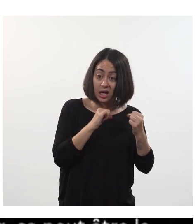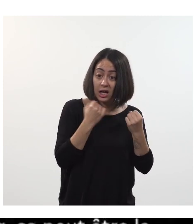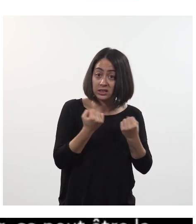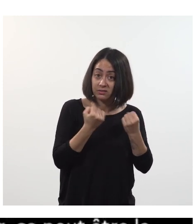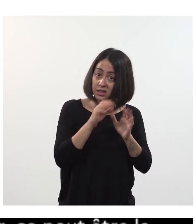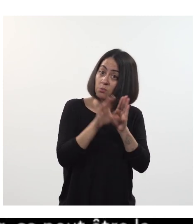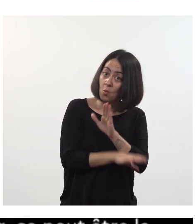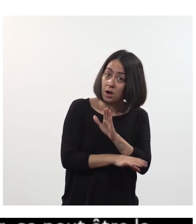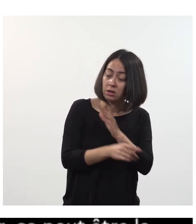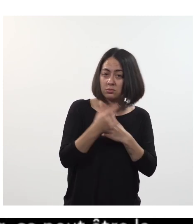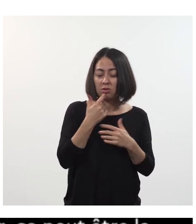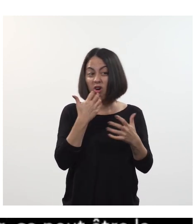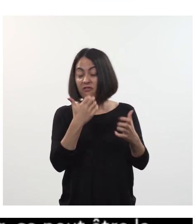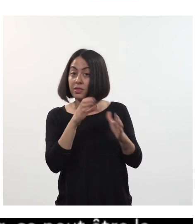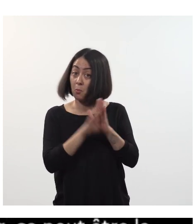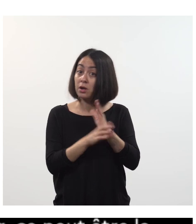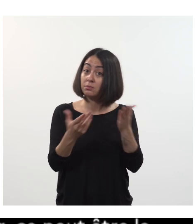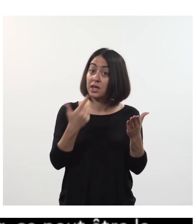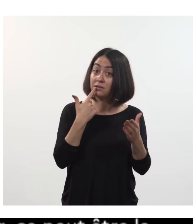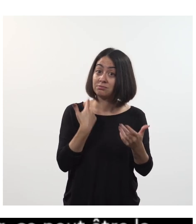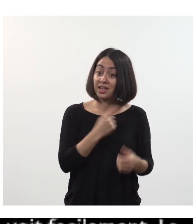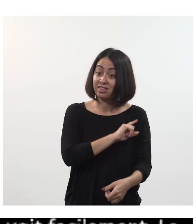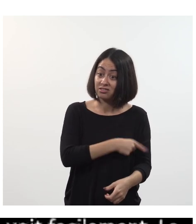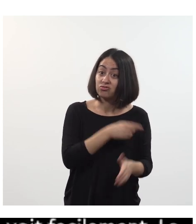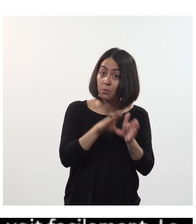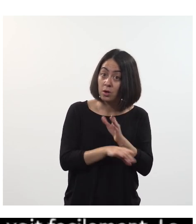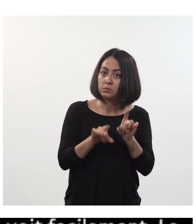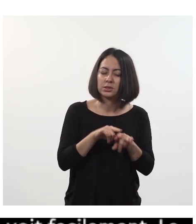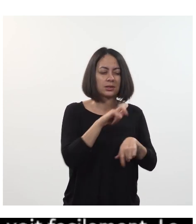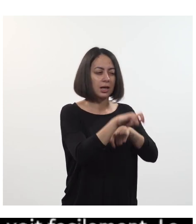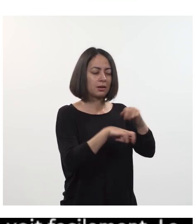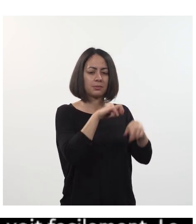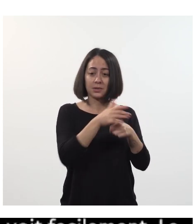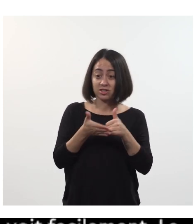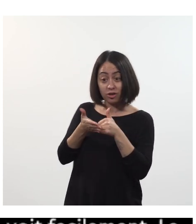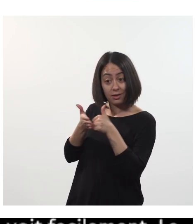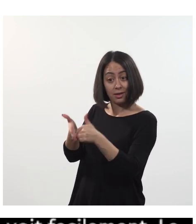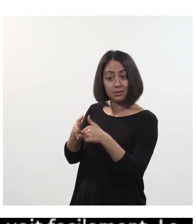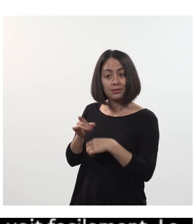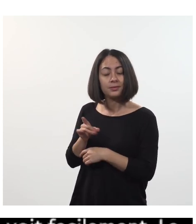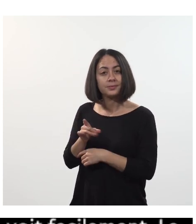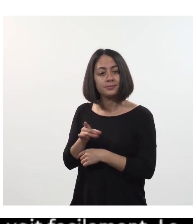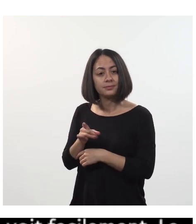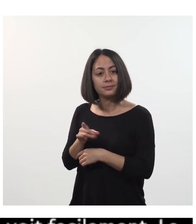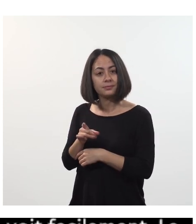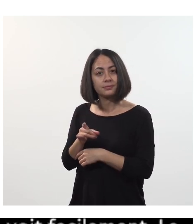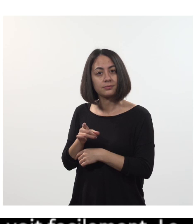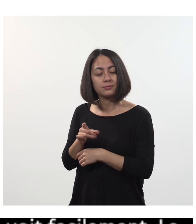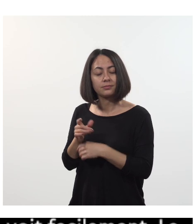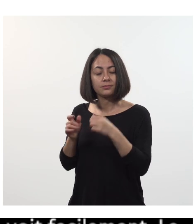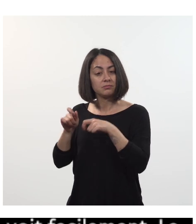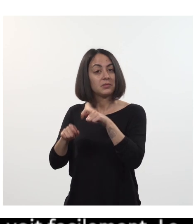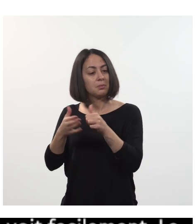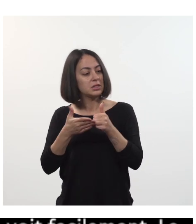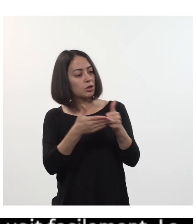faire. Pour les personnes, les aidants, hein, surtout, hein, qui s'occupent de ces personnes, résidents,